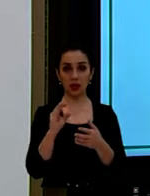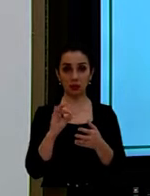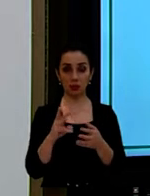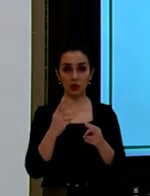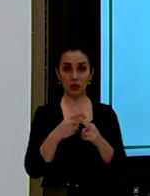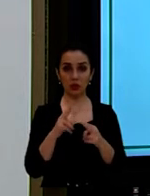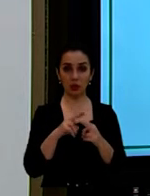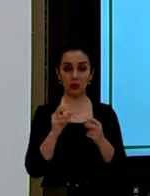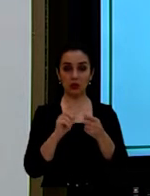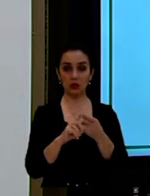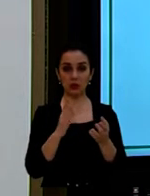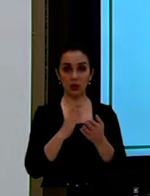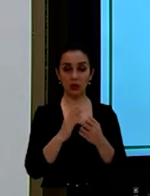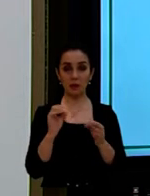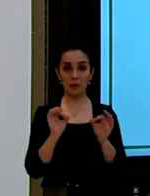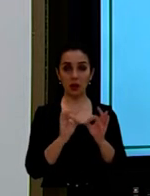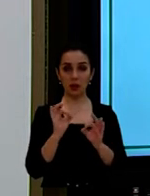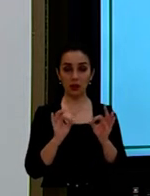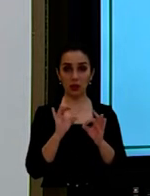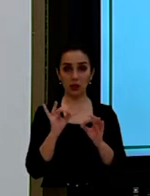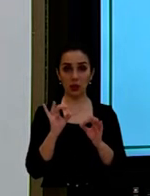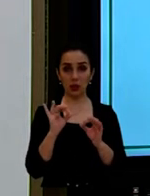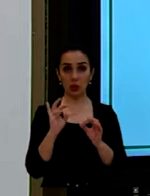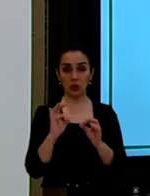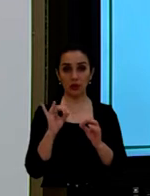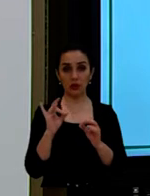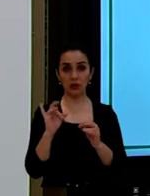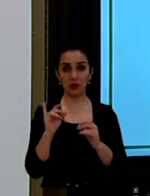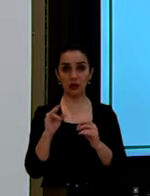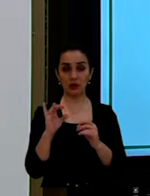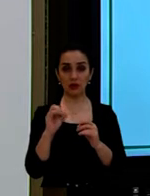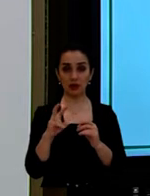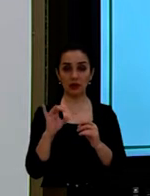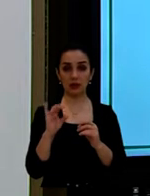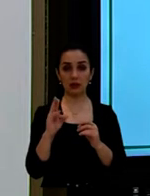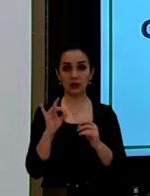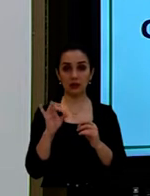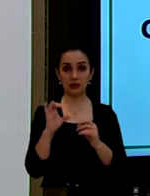который связывает их молекулы и он и радикалы и кристаллы